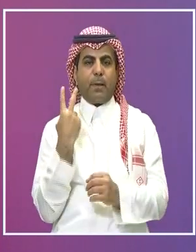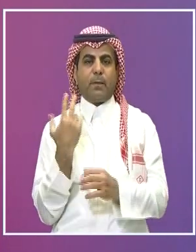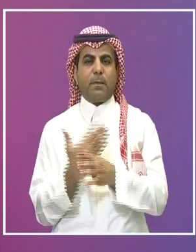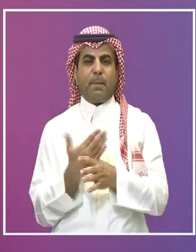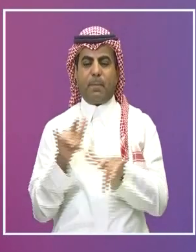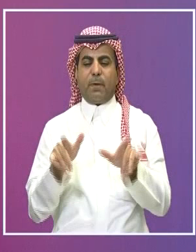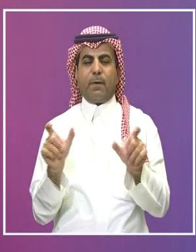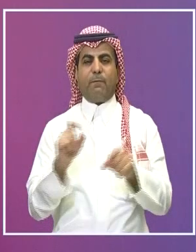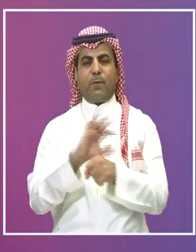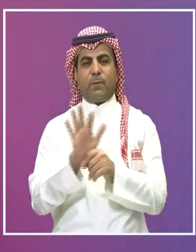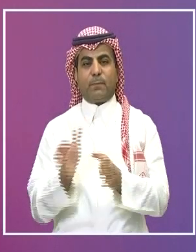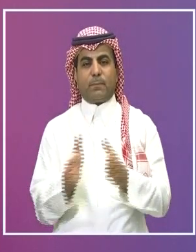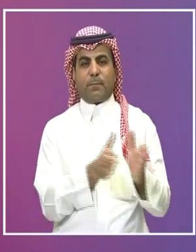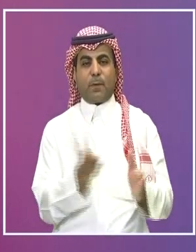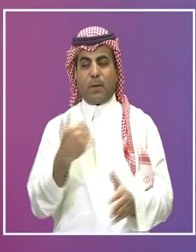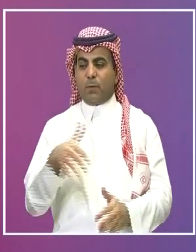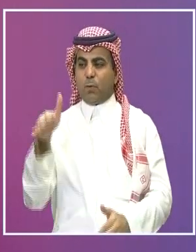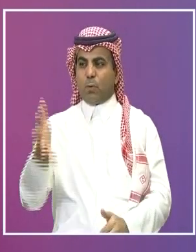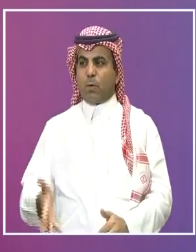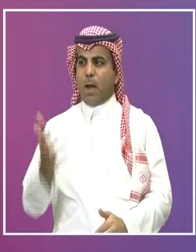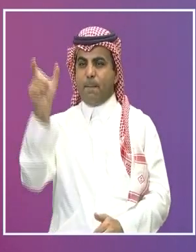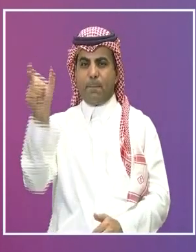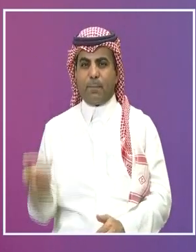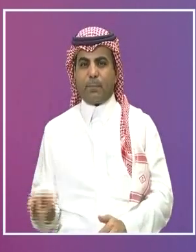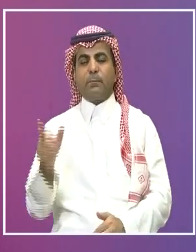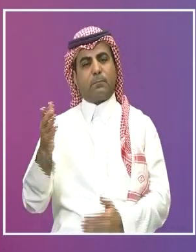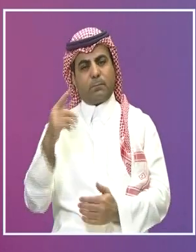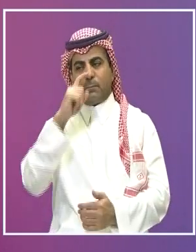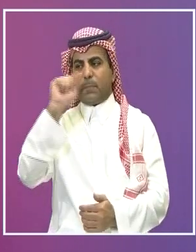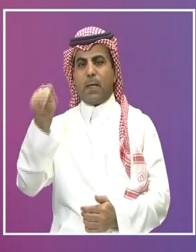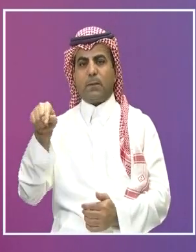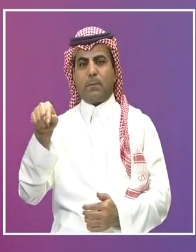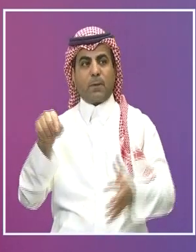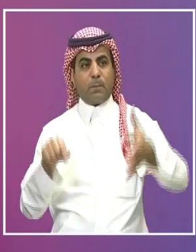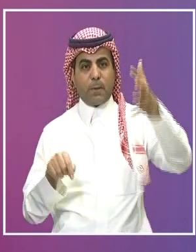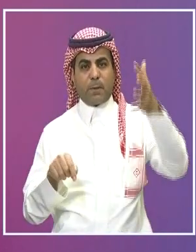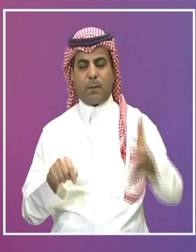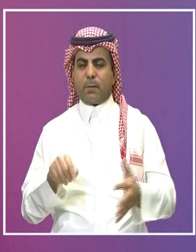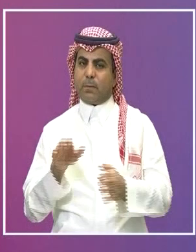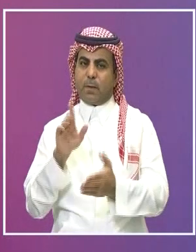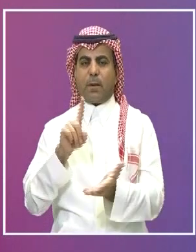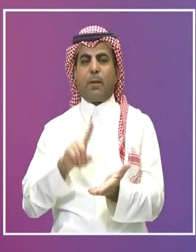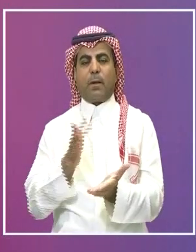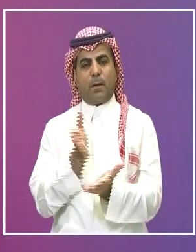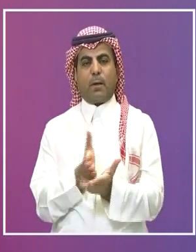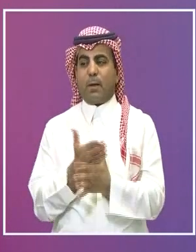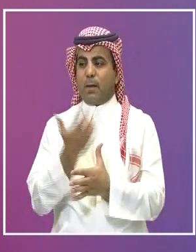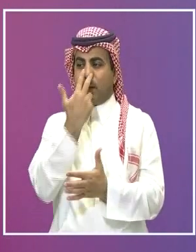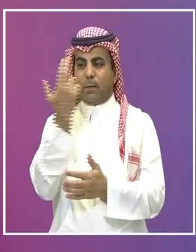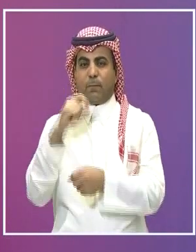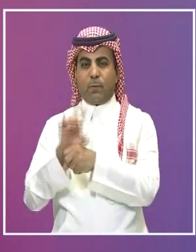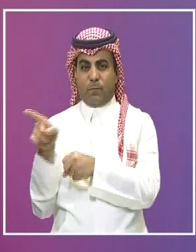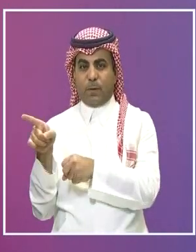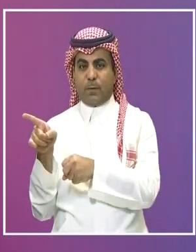لمواجهته. ونعم يلزم الطالب أن يحصل على الجرعتين بغض النظر إذا كان لديه إصابة سابقة وتعافى منها أو لا